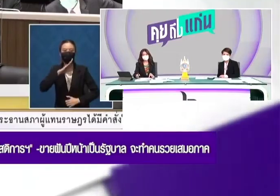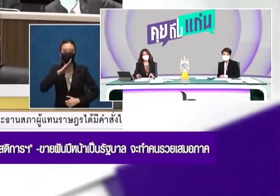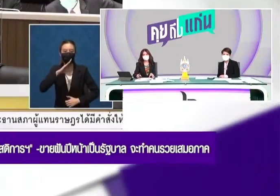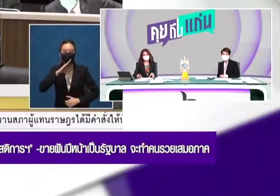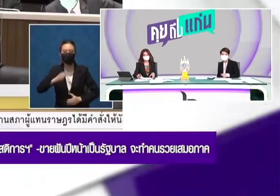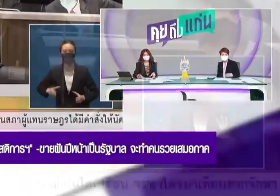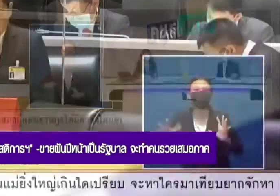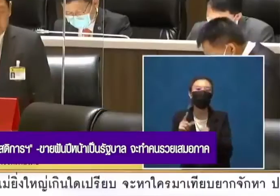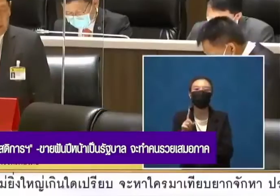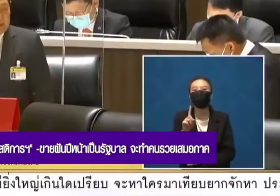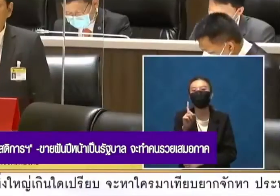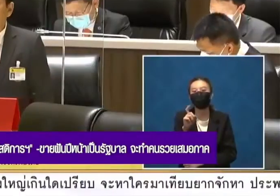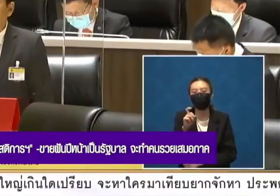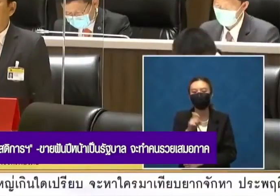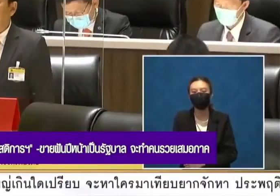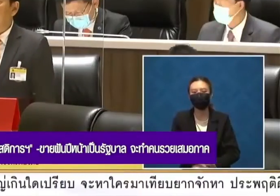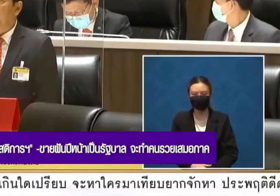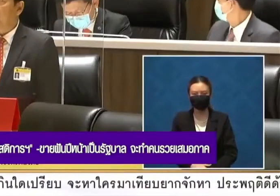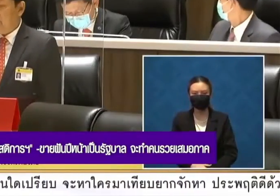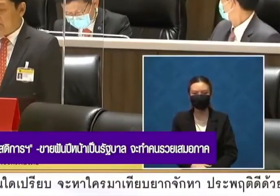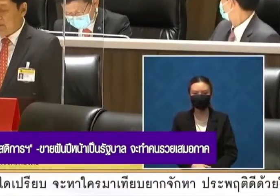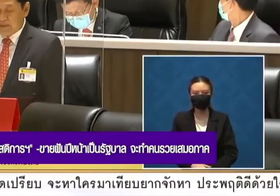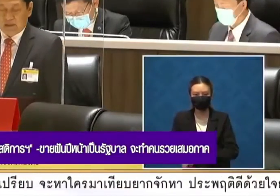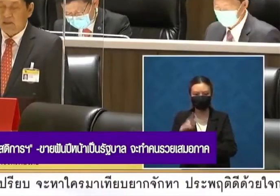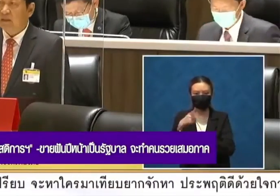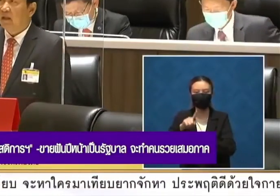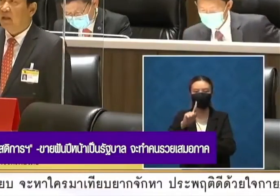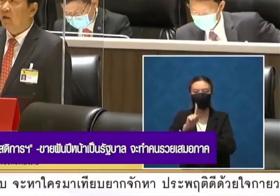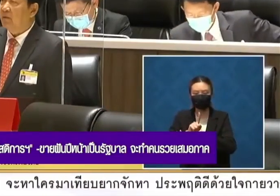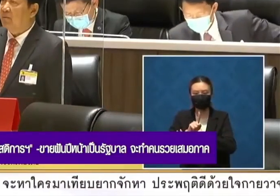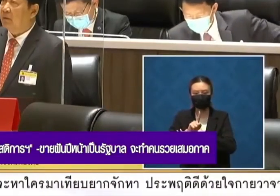ะ ท่านประธานที่เคารพครับ